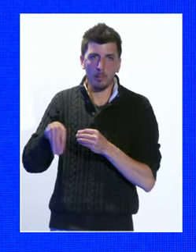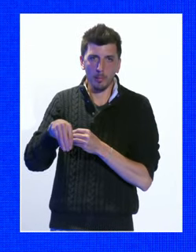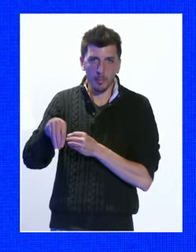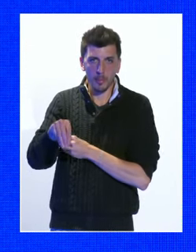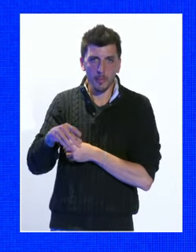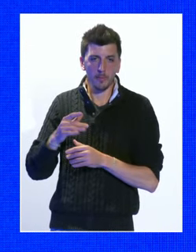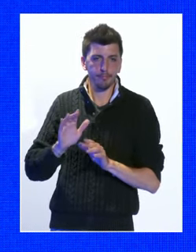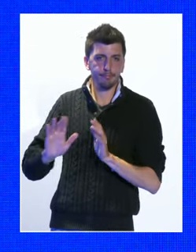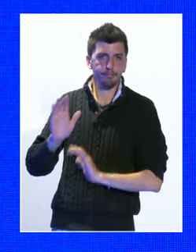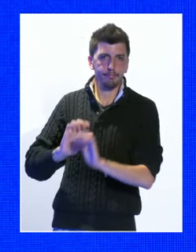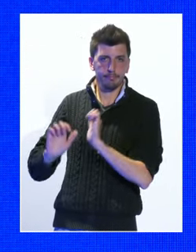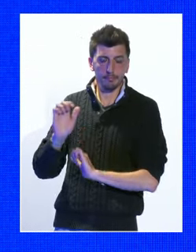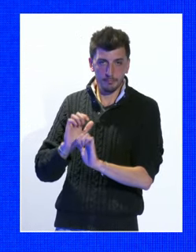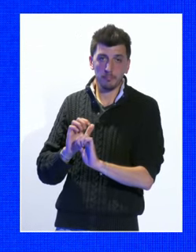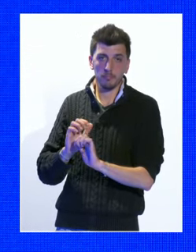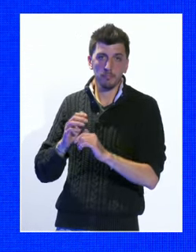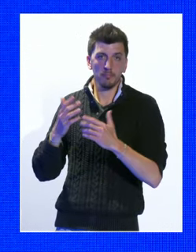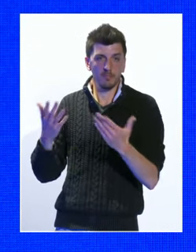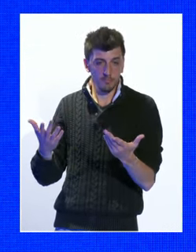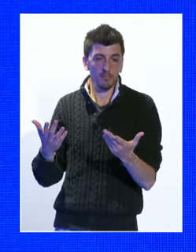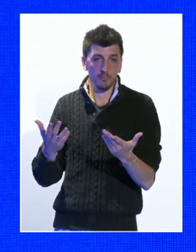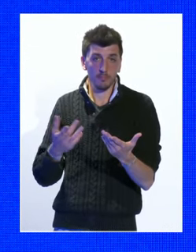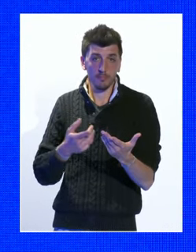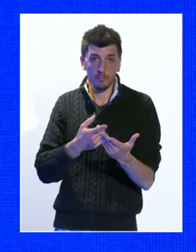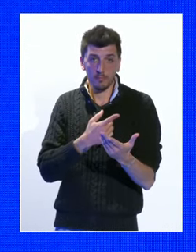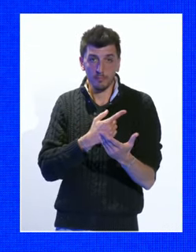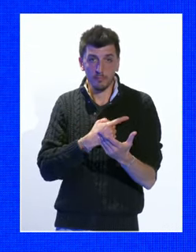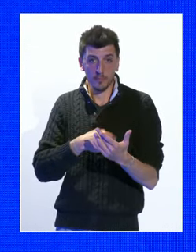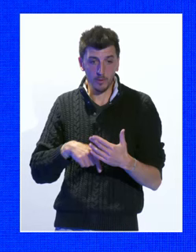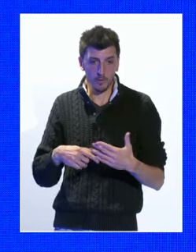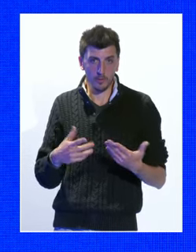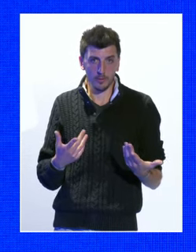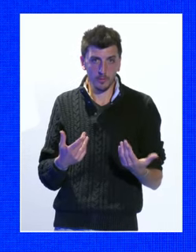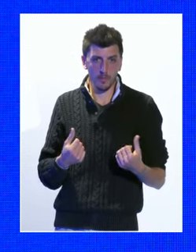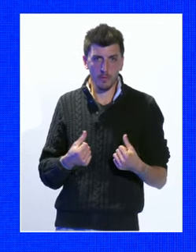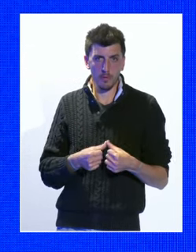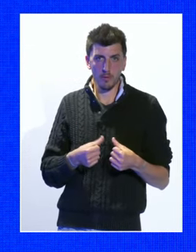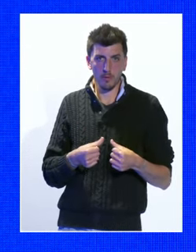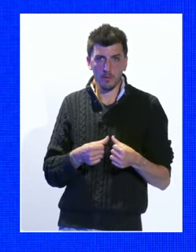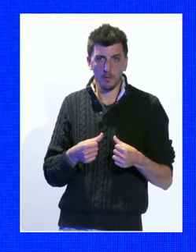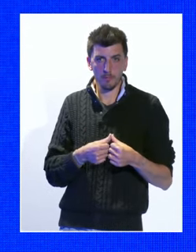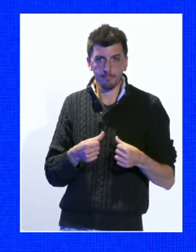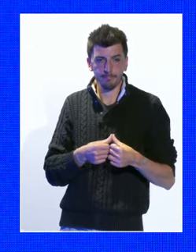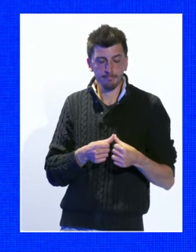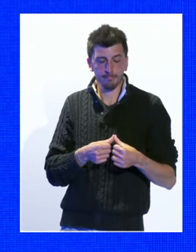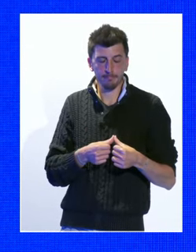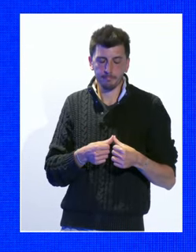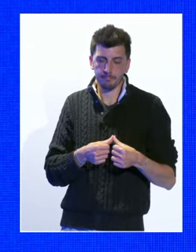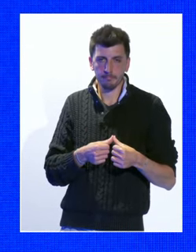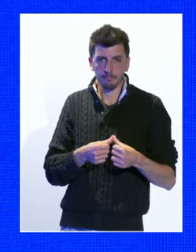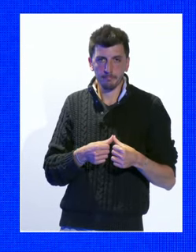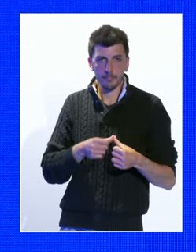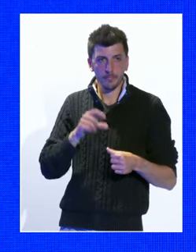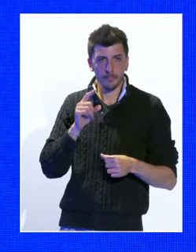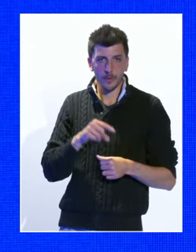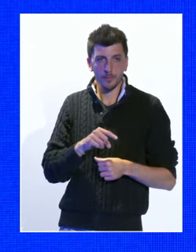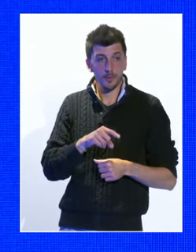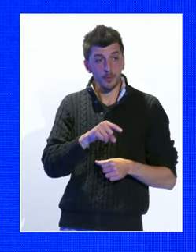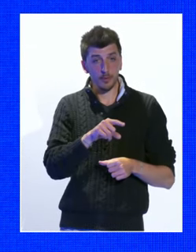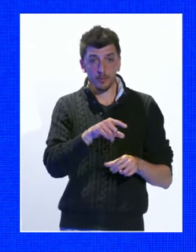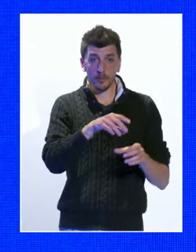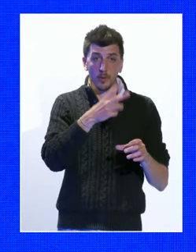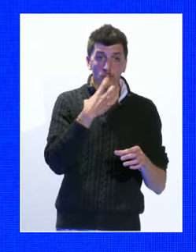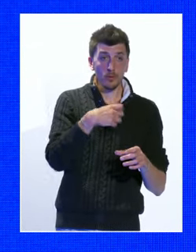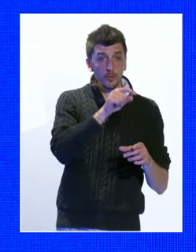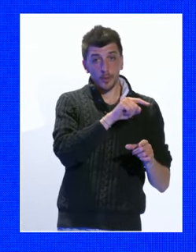repousser, alors il nous reste une voie de recours. Et cette voie de recours, c'est le référendum du peuple